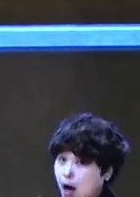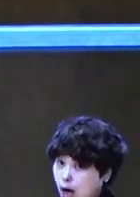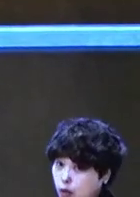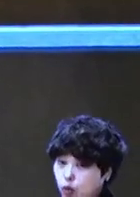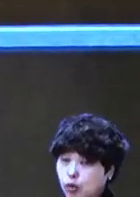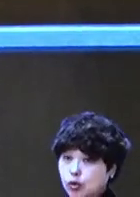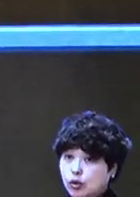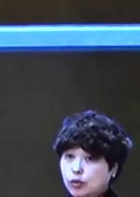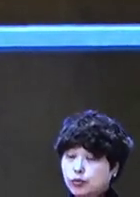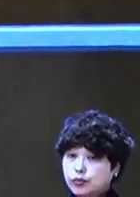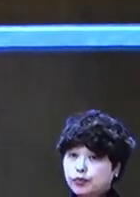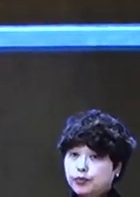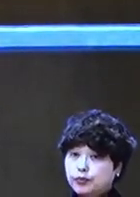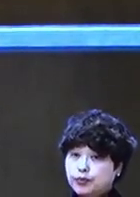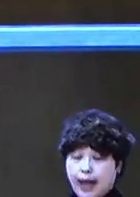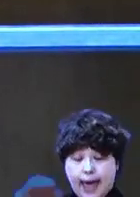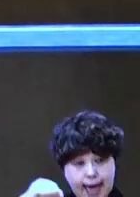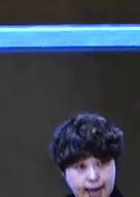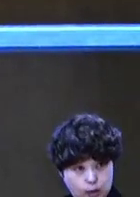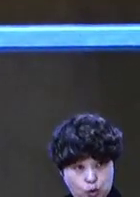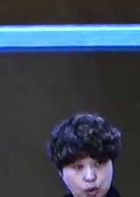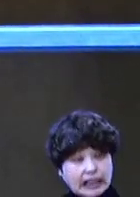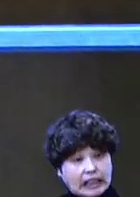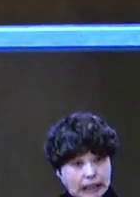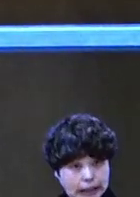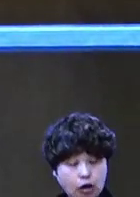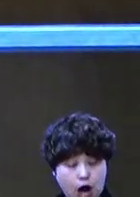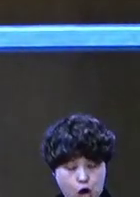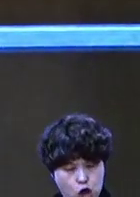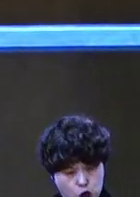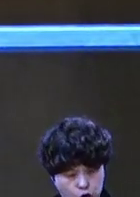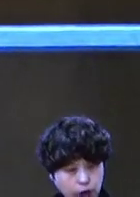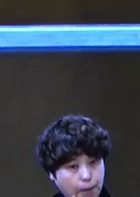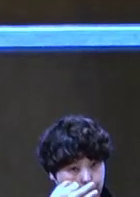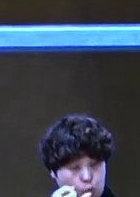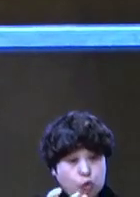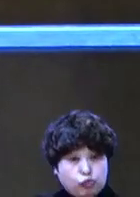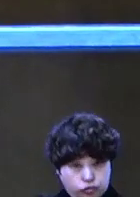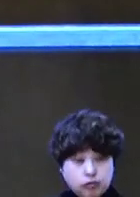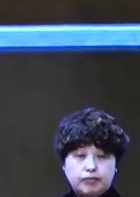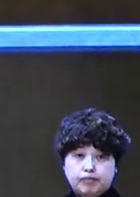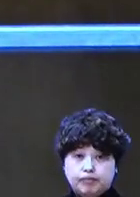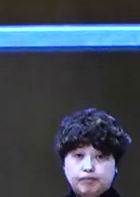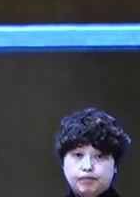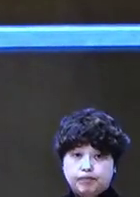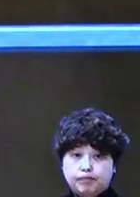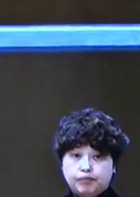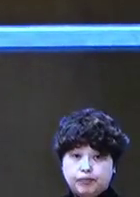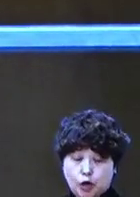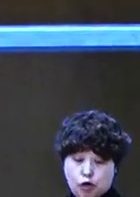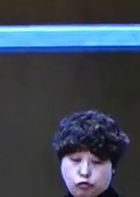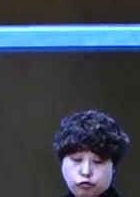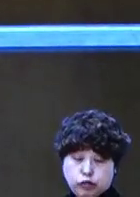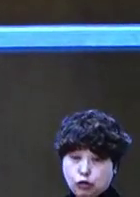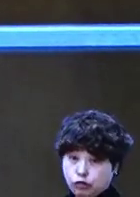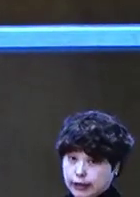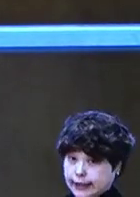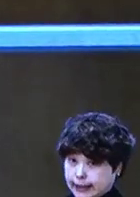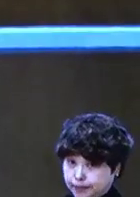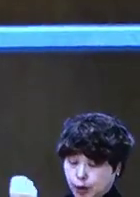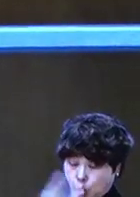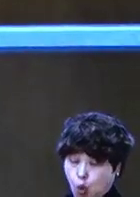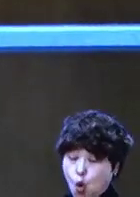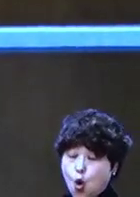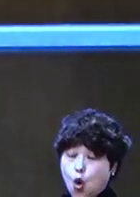말뿐인 혁신이 아니라 행동으로 실천하는 혁신을 보여주고자 했습니다. 우리 국민의힘과